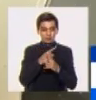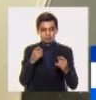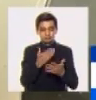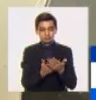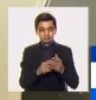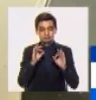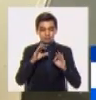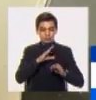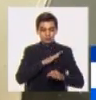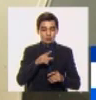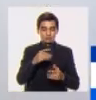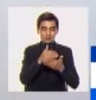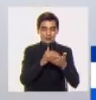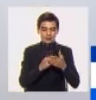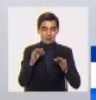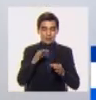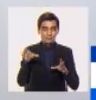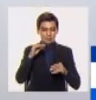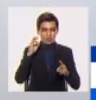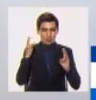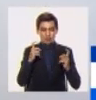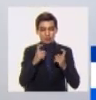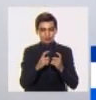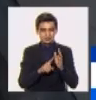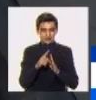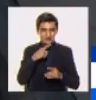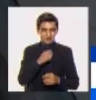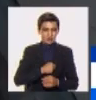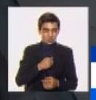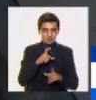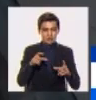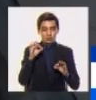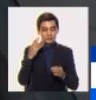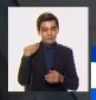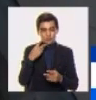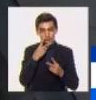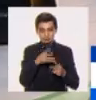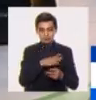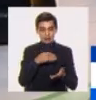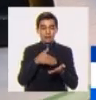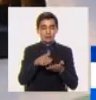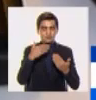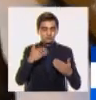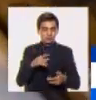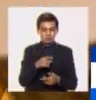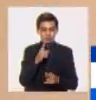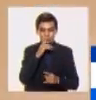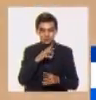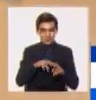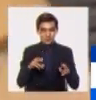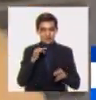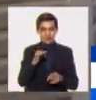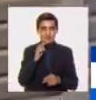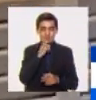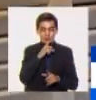разъяснением. Он сообщил, что таблица, вызвавшая жаркие споры, ранее рассматривалась, но от нее отказались. Экономист предположил, что переход